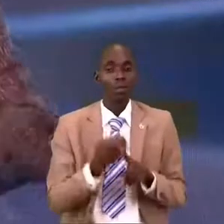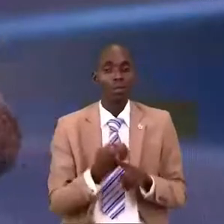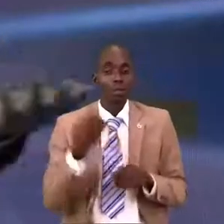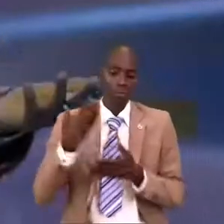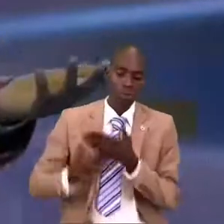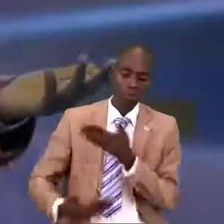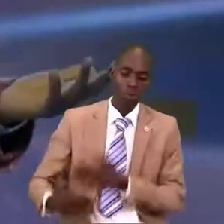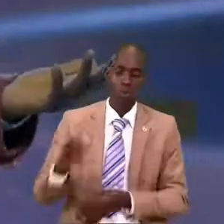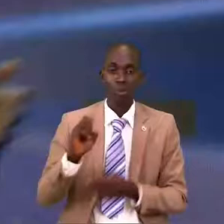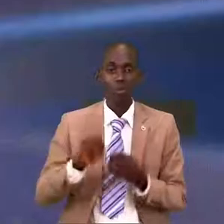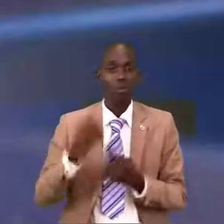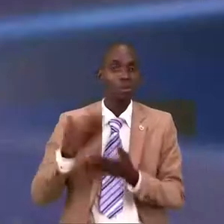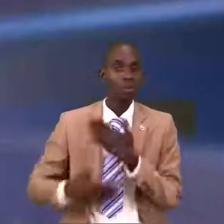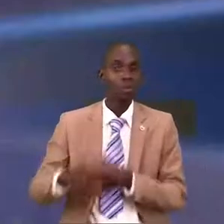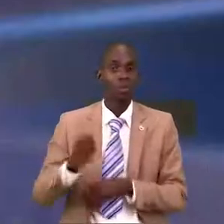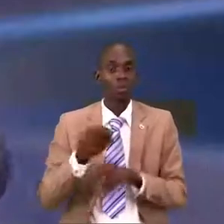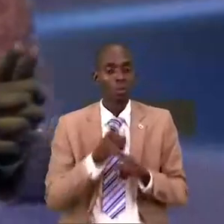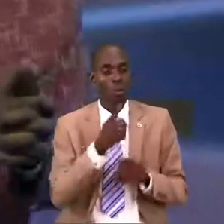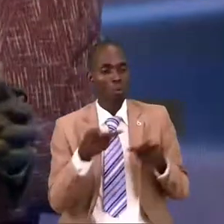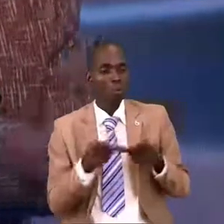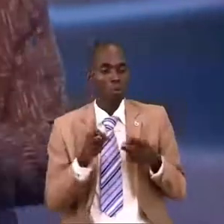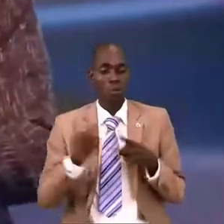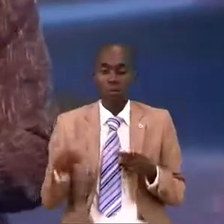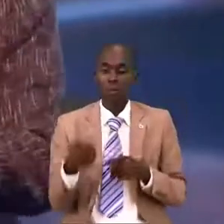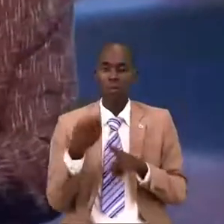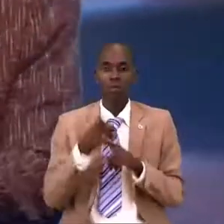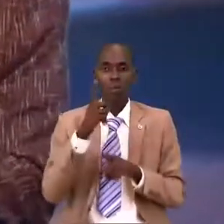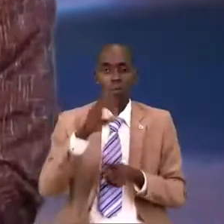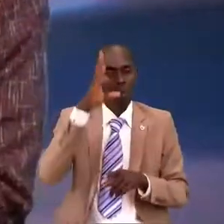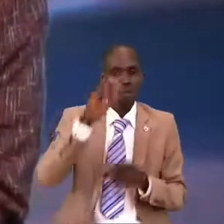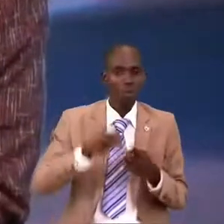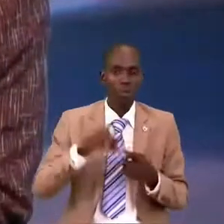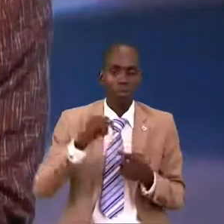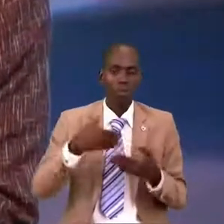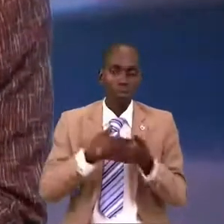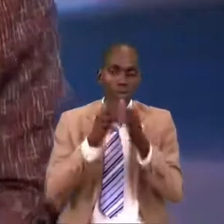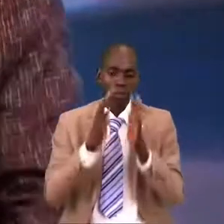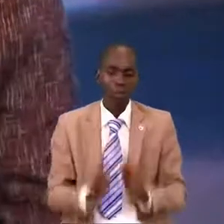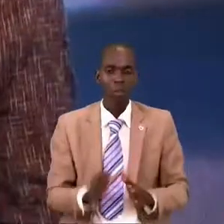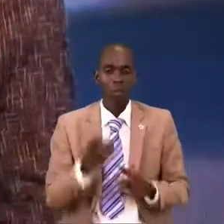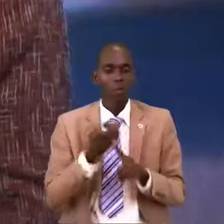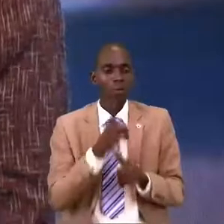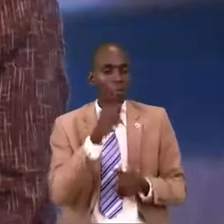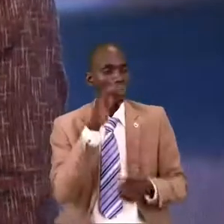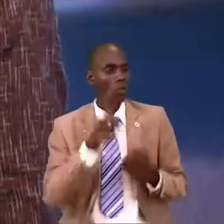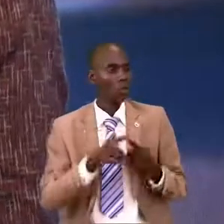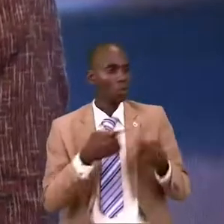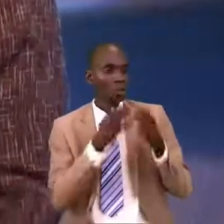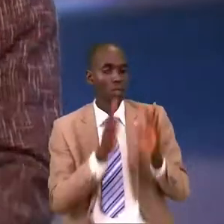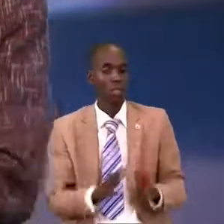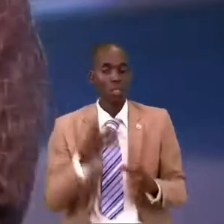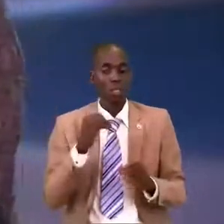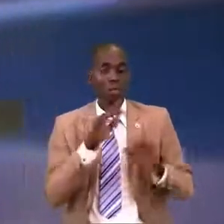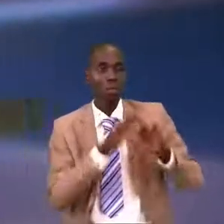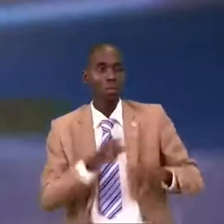son voisin, d'une femme à sa voisine. La miséricorde de Dieu est toujours là, afin d'obtenir miséricorde et de